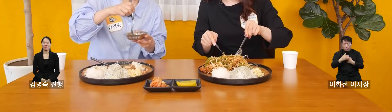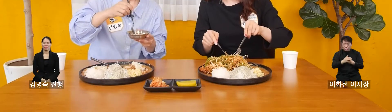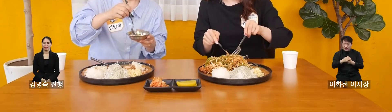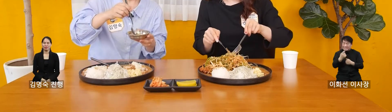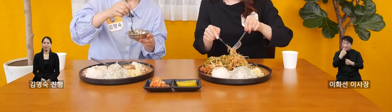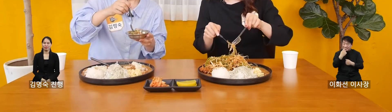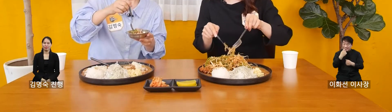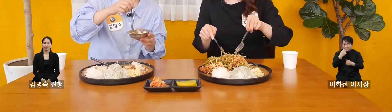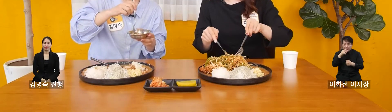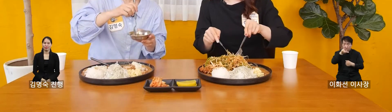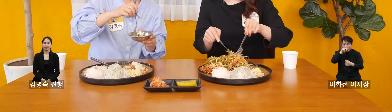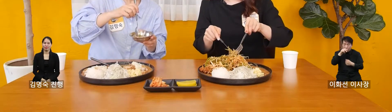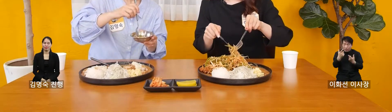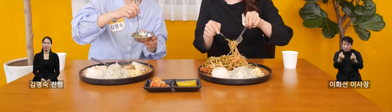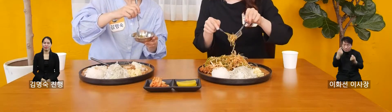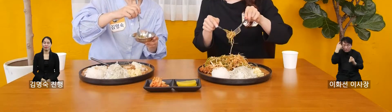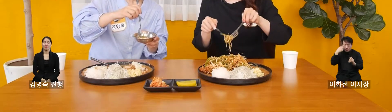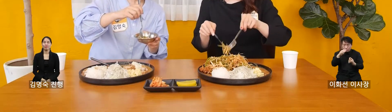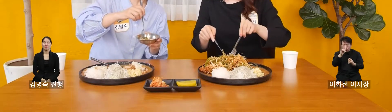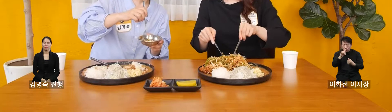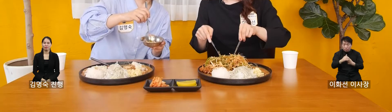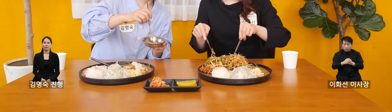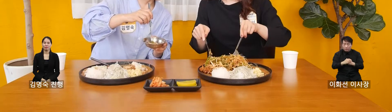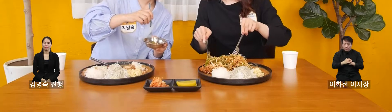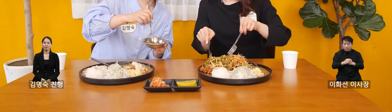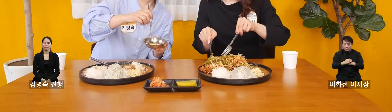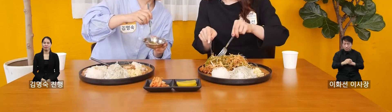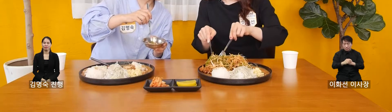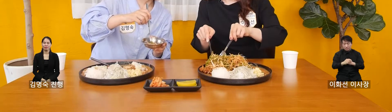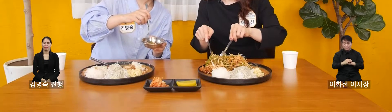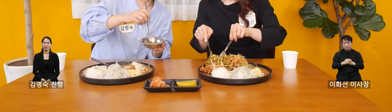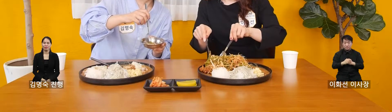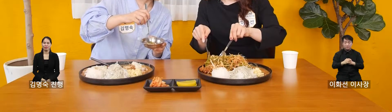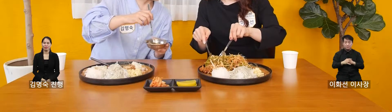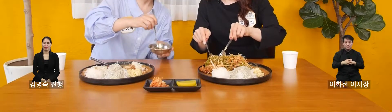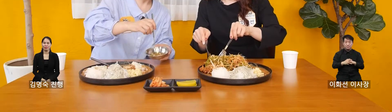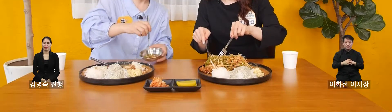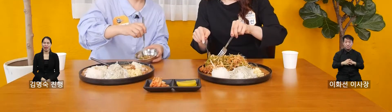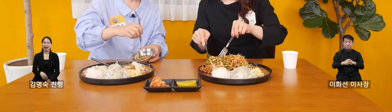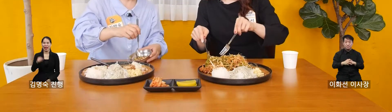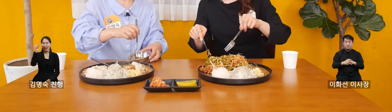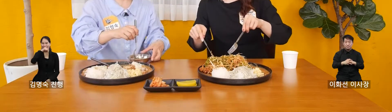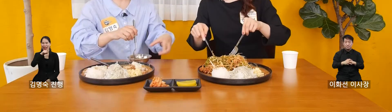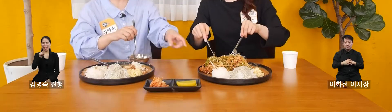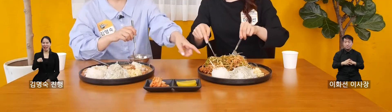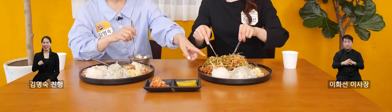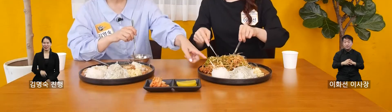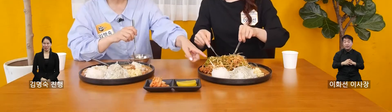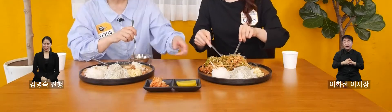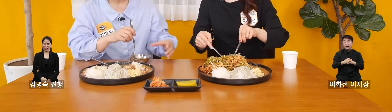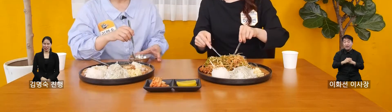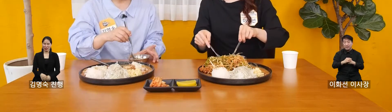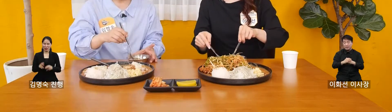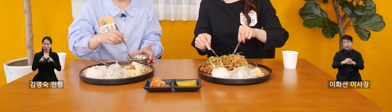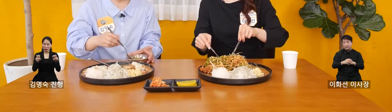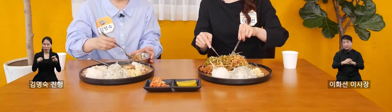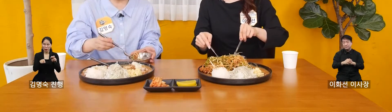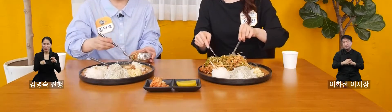같기도 하고. 돈까스에다가 대파 부치면 이제 잔. 아, 요 속에